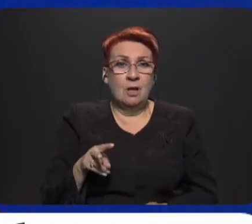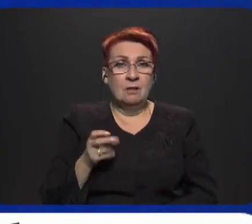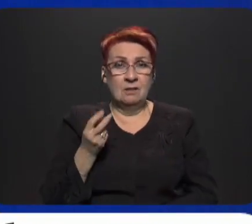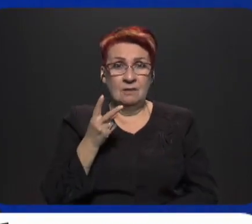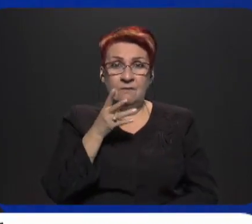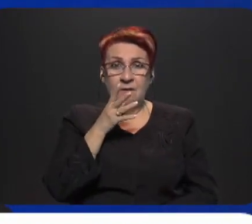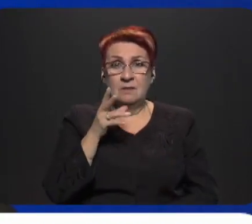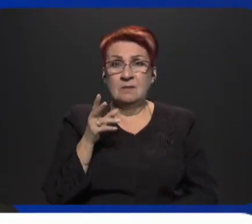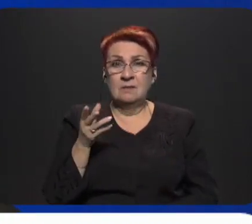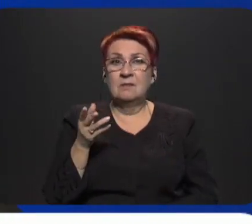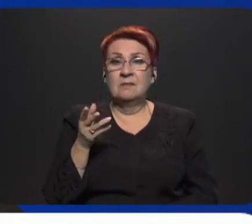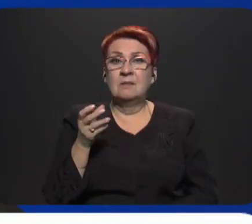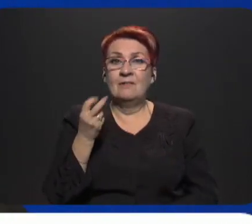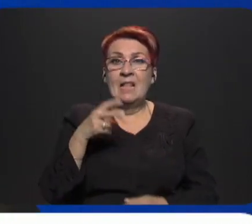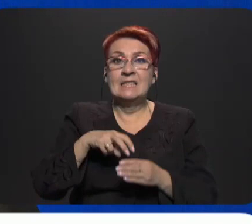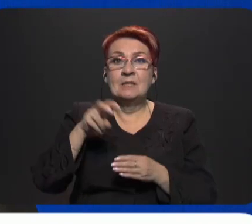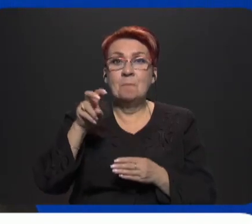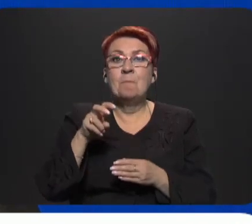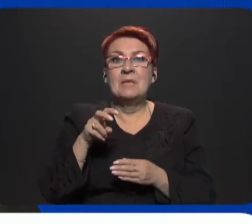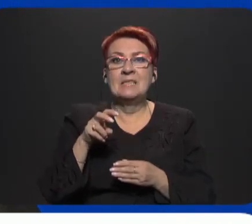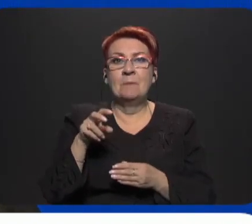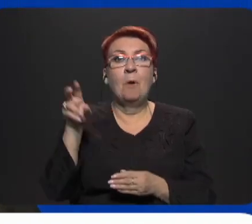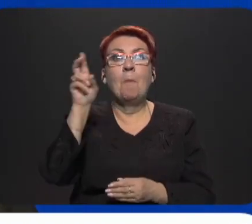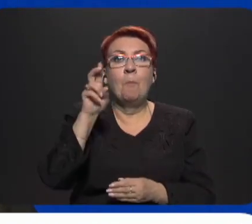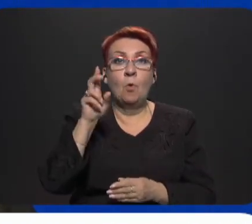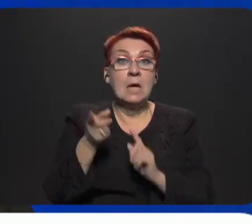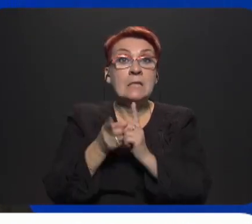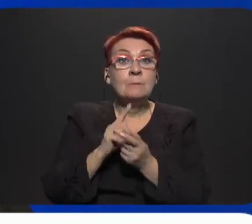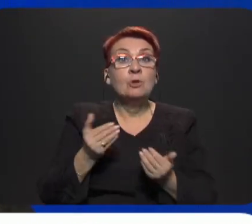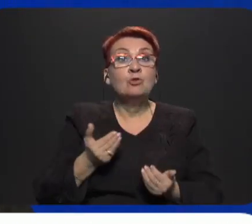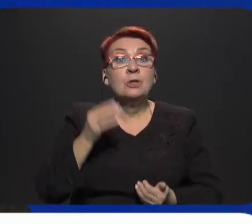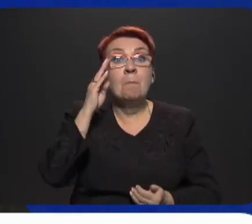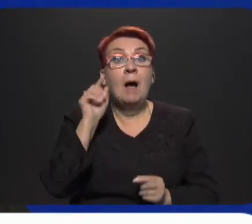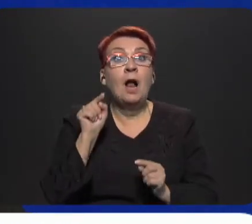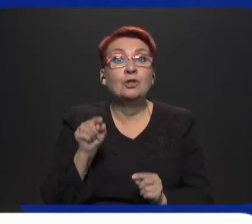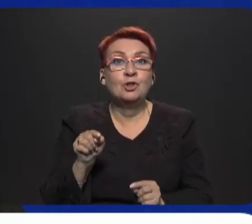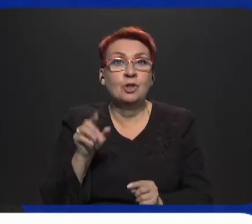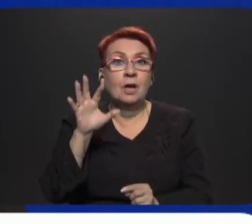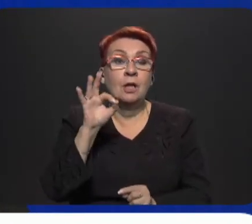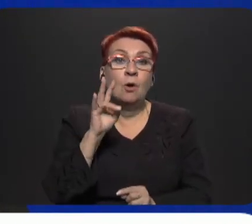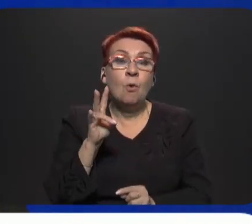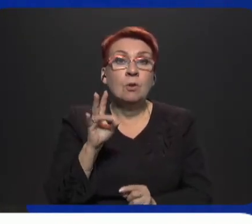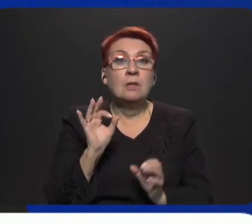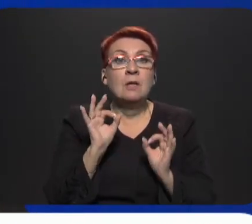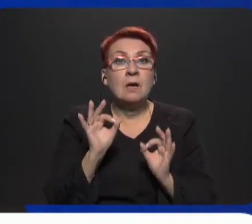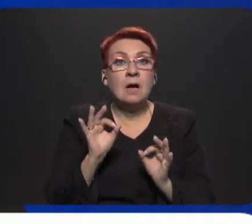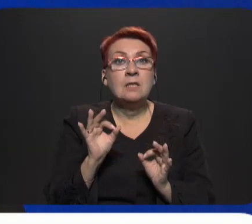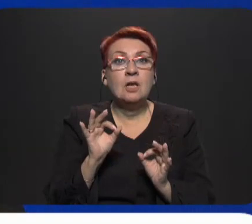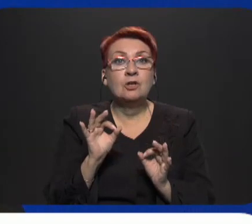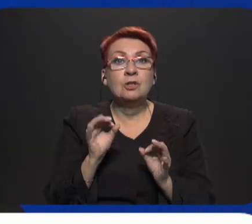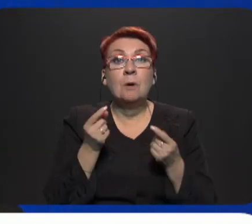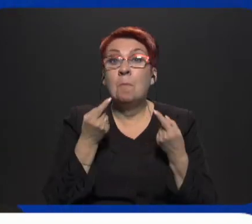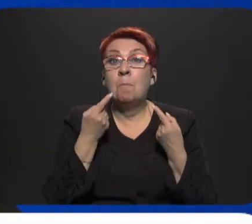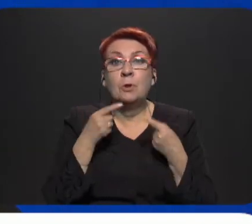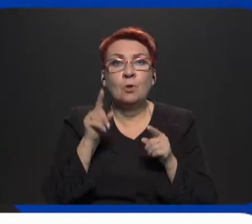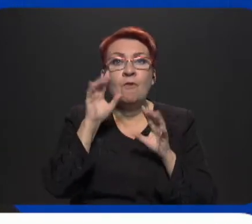эти 12 писем Богу изменили жизнь мальчика, и он, конечно, совершенно